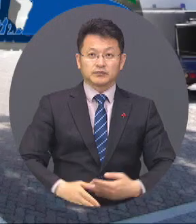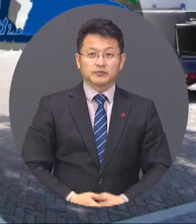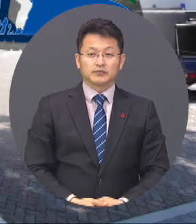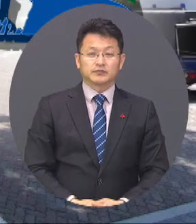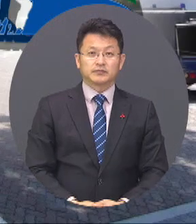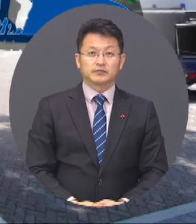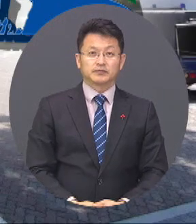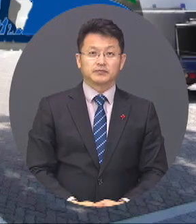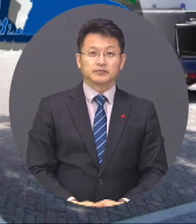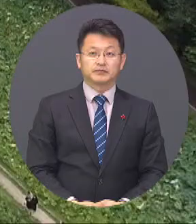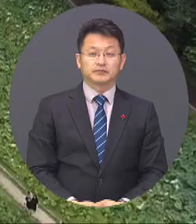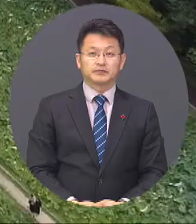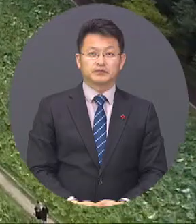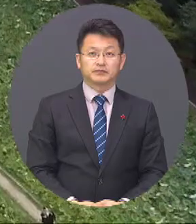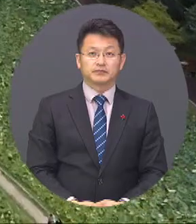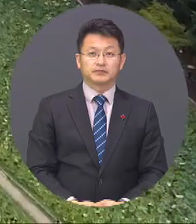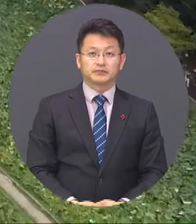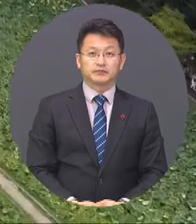보도합니다